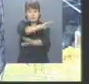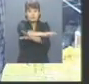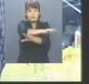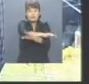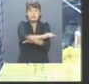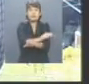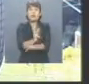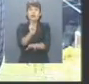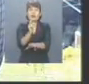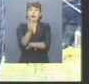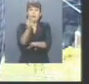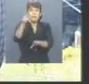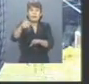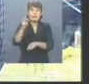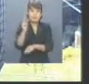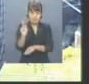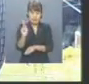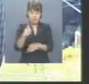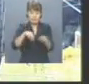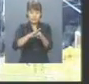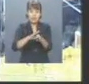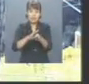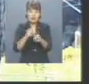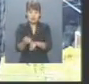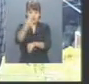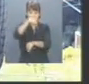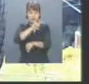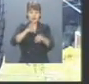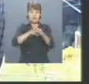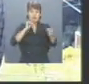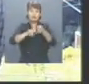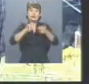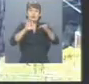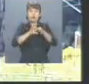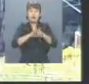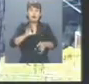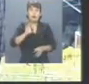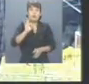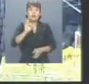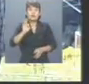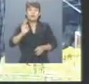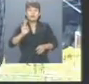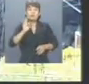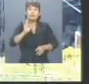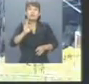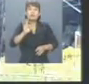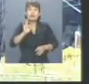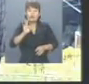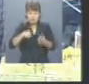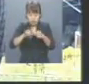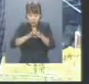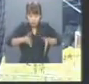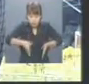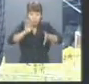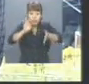แยกสาครเกษมอีกฝั่งพุทธมณฑลฝั่งเพชรเกษมหมายความว่าอยู่ในเขตของกรุงเทพมหานครเมื่อถนน